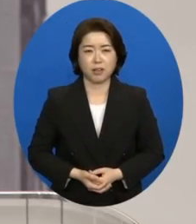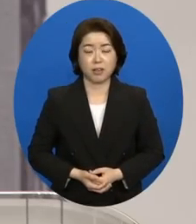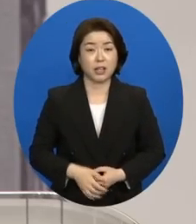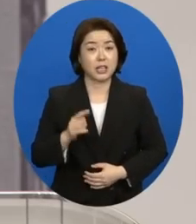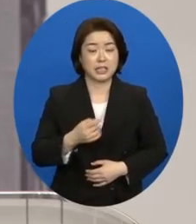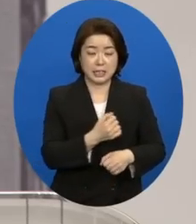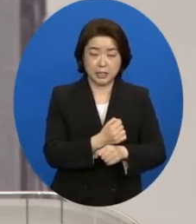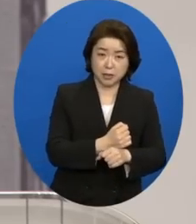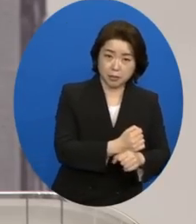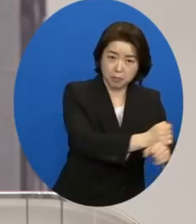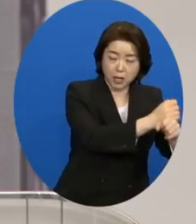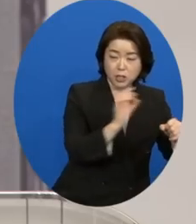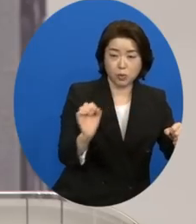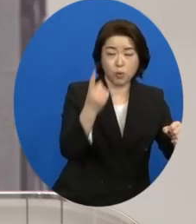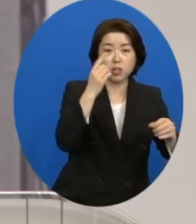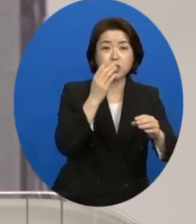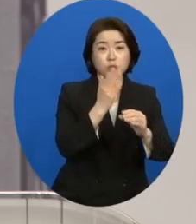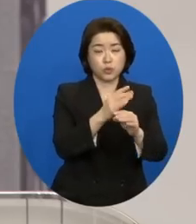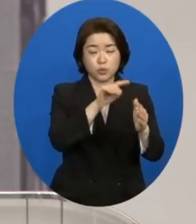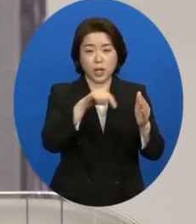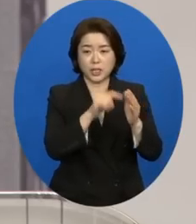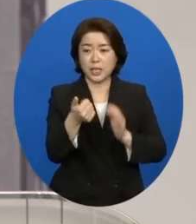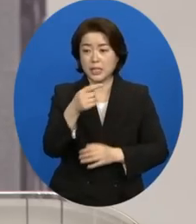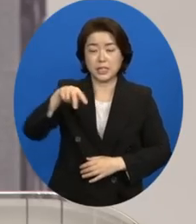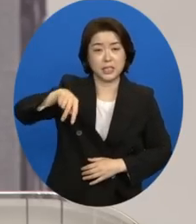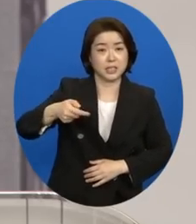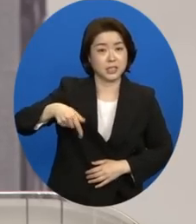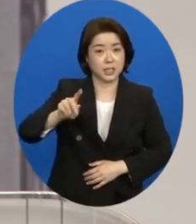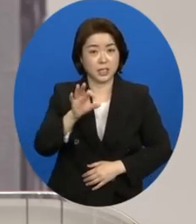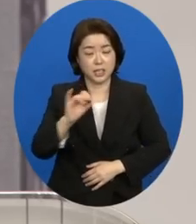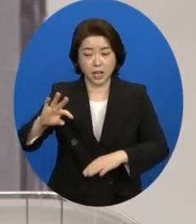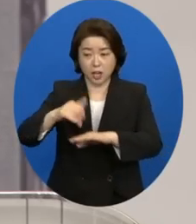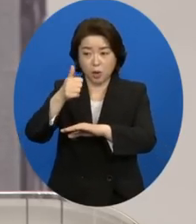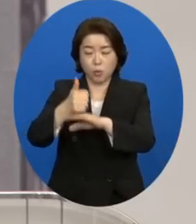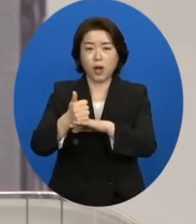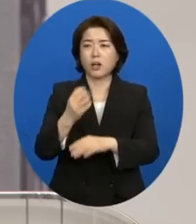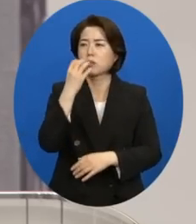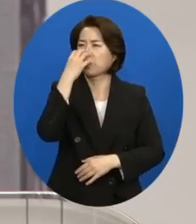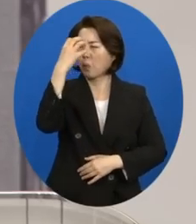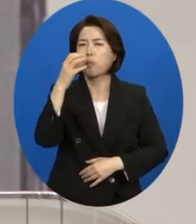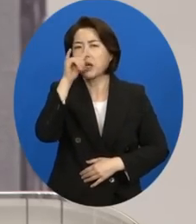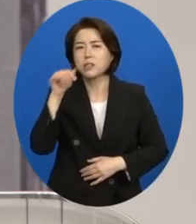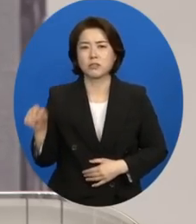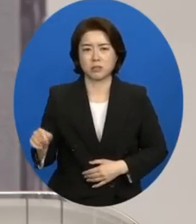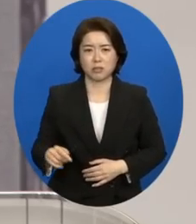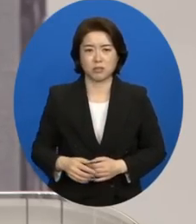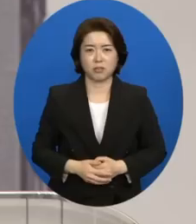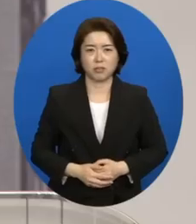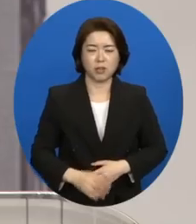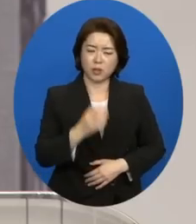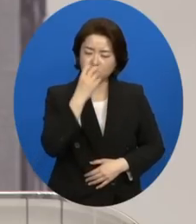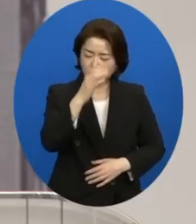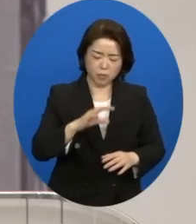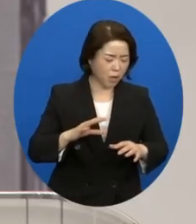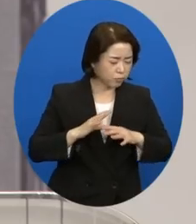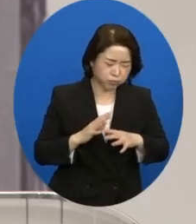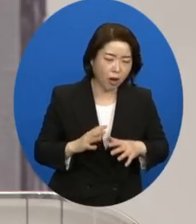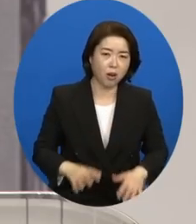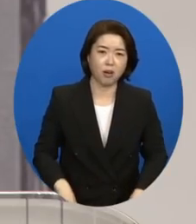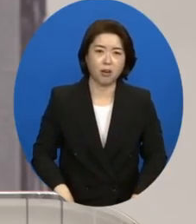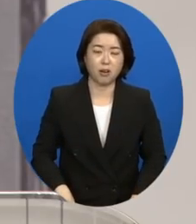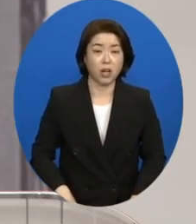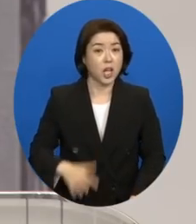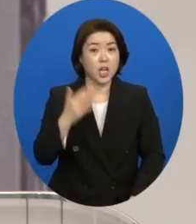바론 포로의 원인 중 하나는 왕의 교만이 있었습니다 이렇게 교만이 여러분 무서운 겁니다